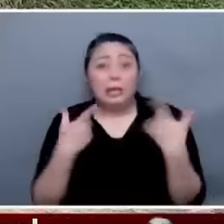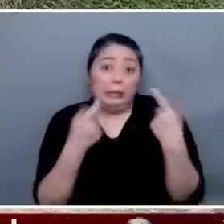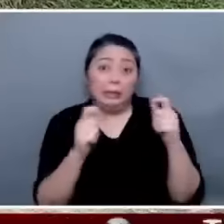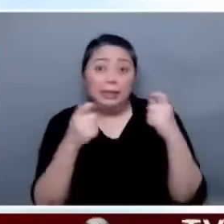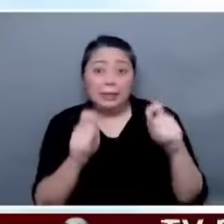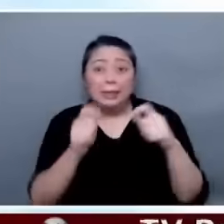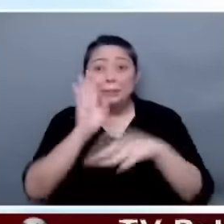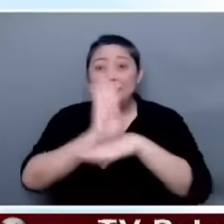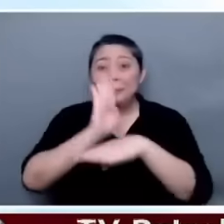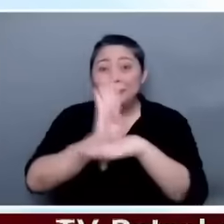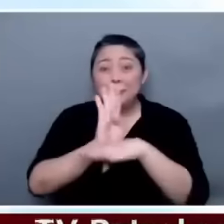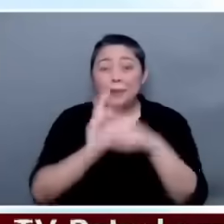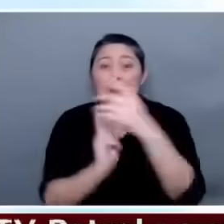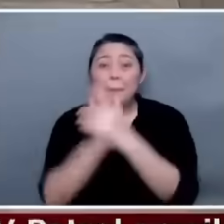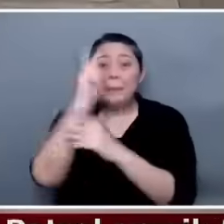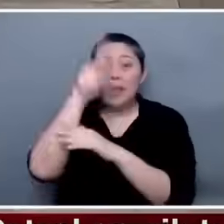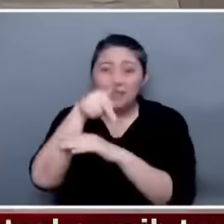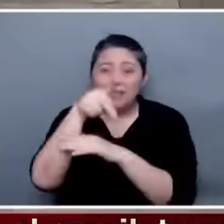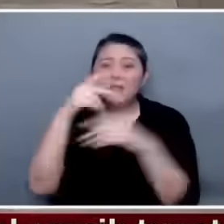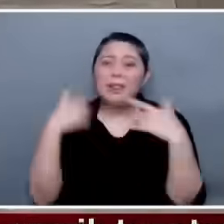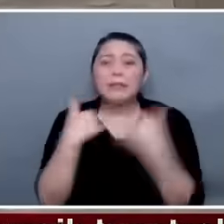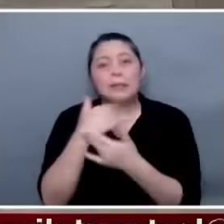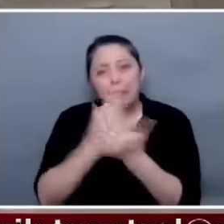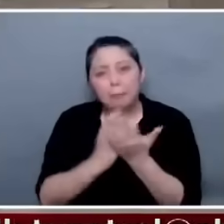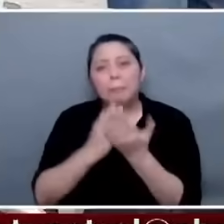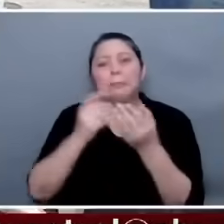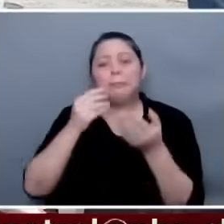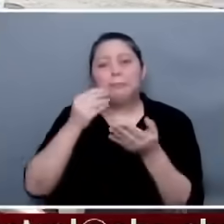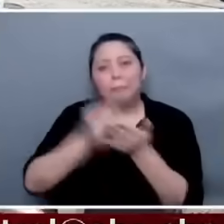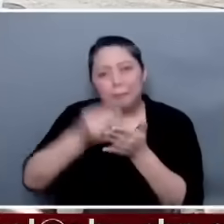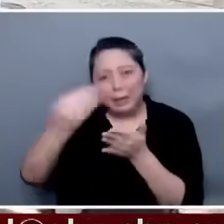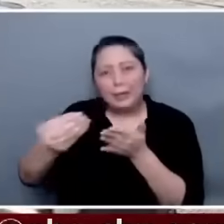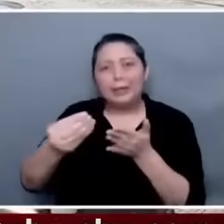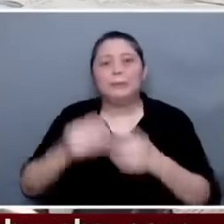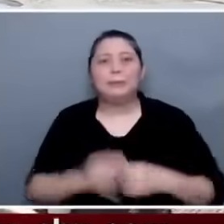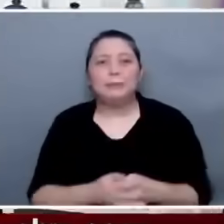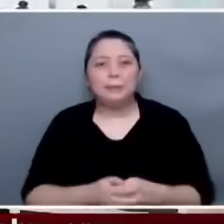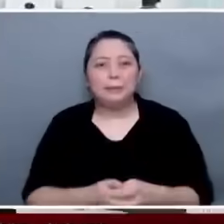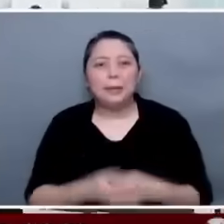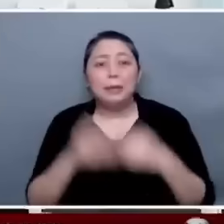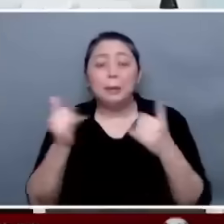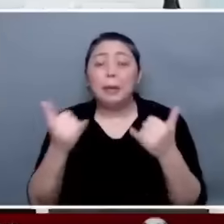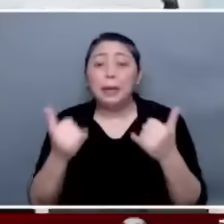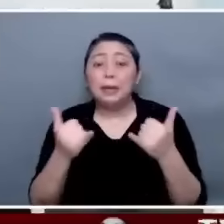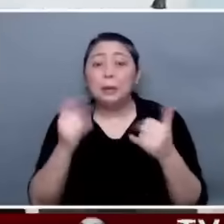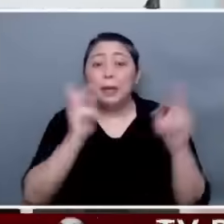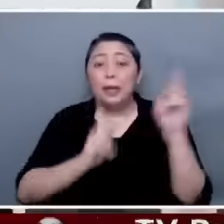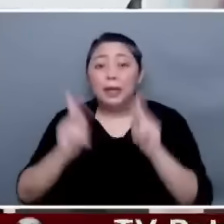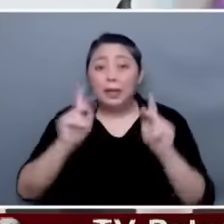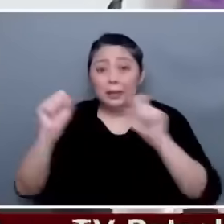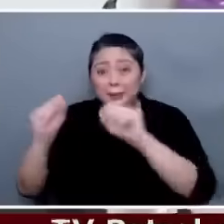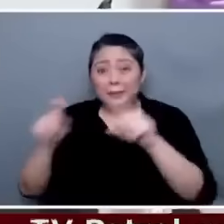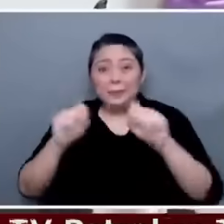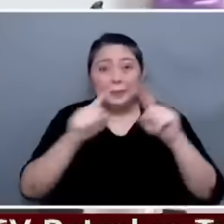mga plants. Nakangingiti na rin ang mga nagbebenta ng pagkain sa Burnham Park. Medyo maganda-ganda ngayon, sir.